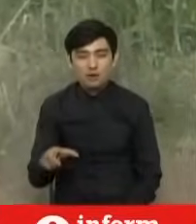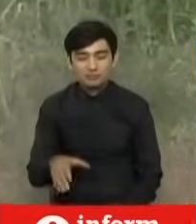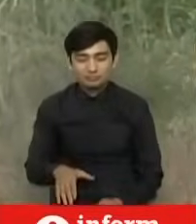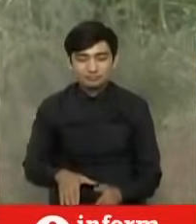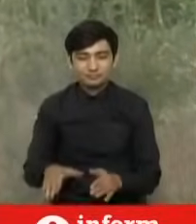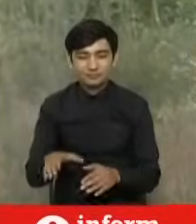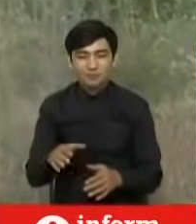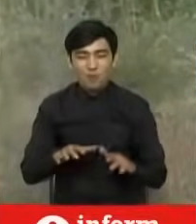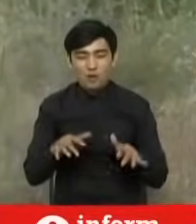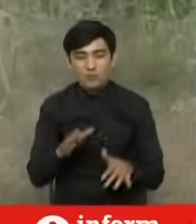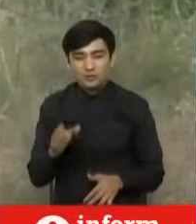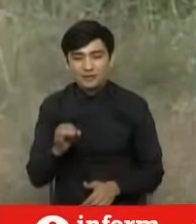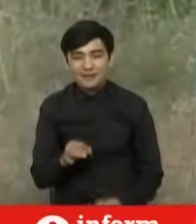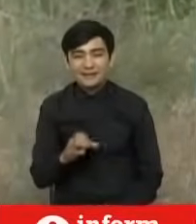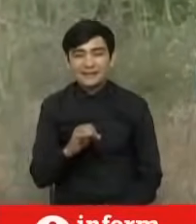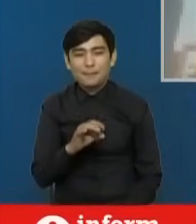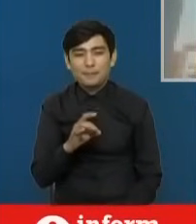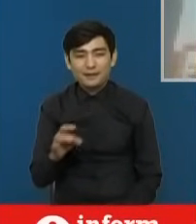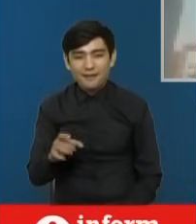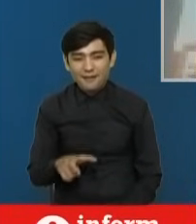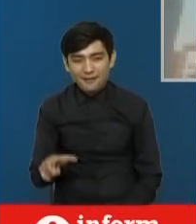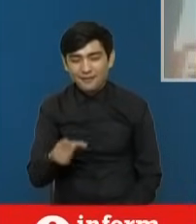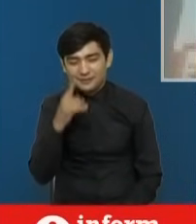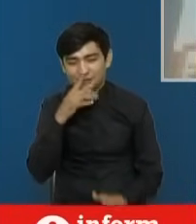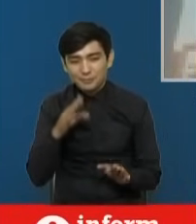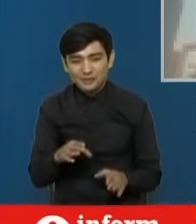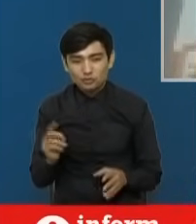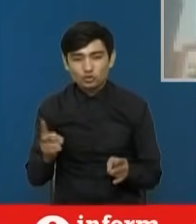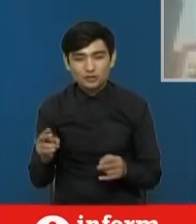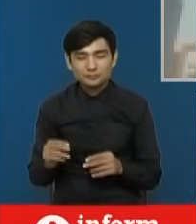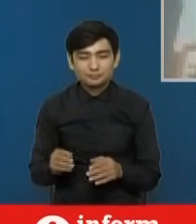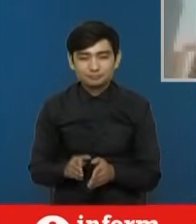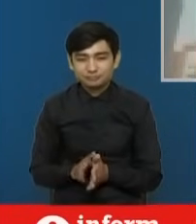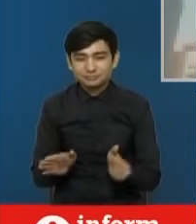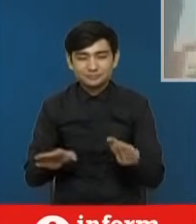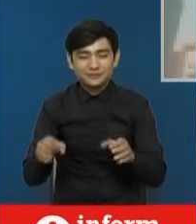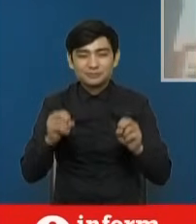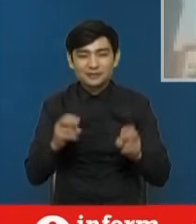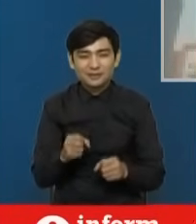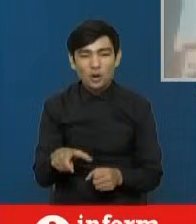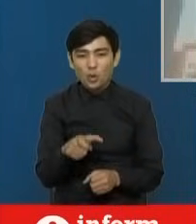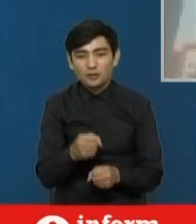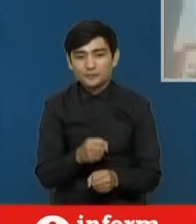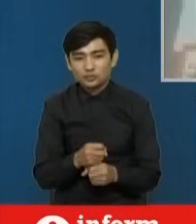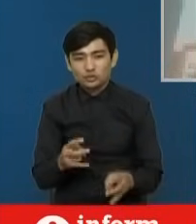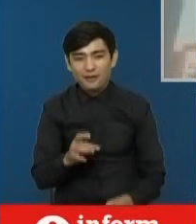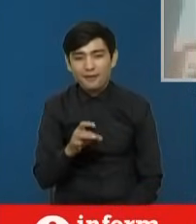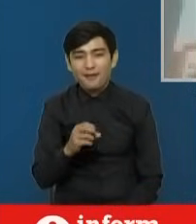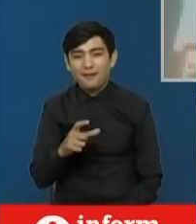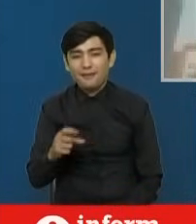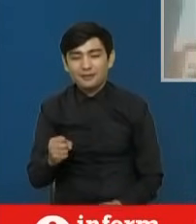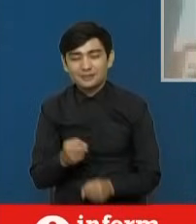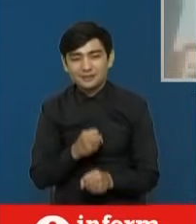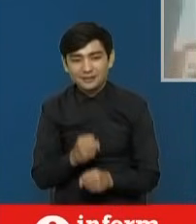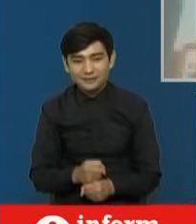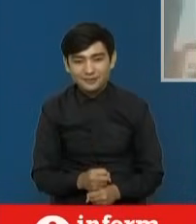потоки сибирских рек, текущих в Казахстан. Нужно именно взять анализ разлива рек, там, где вот